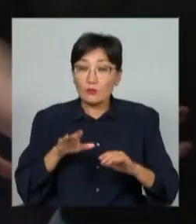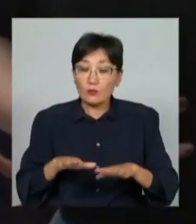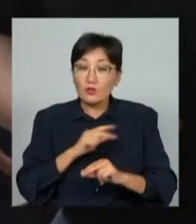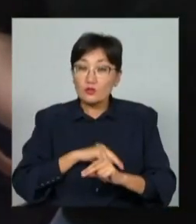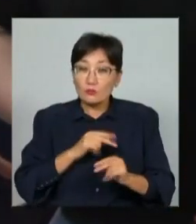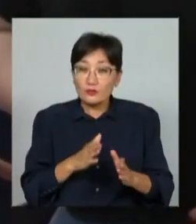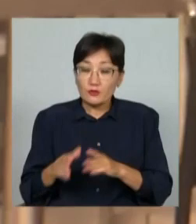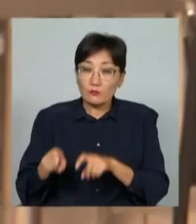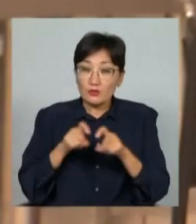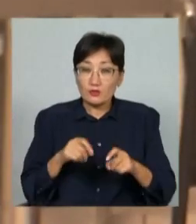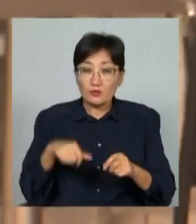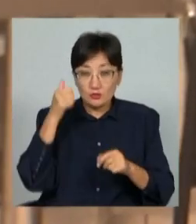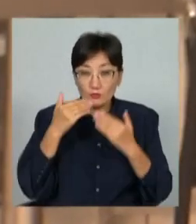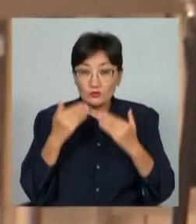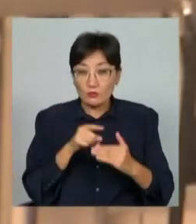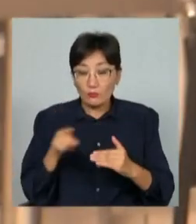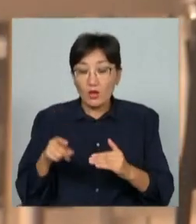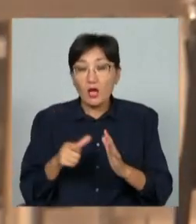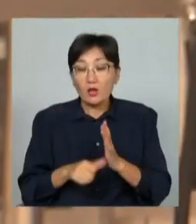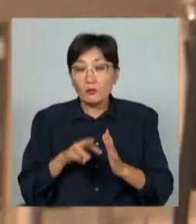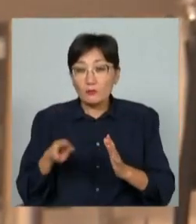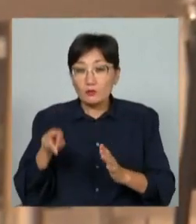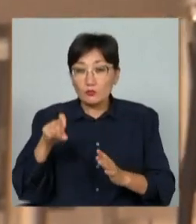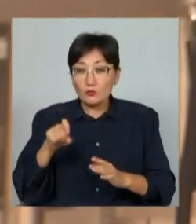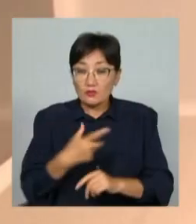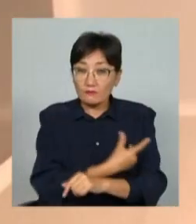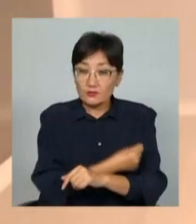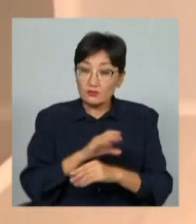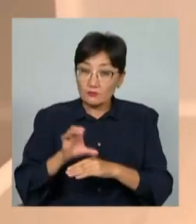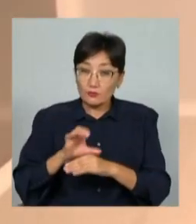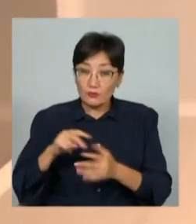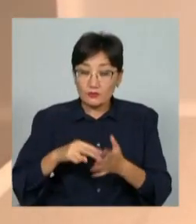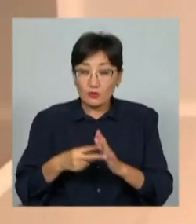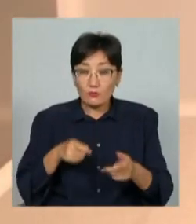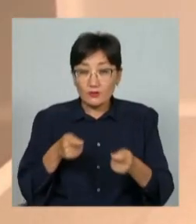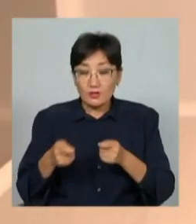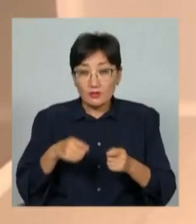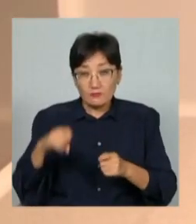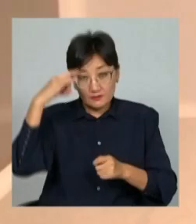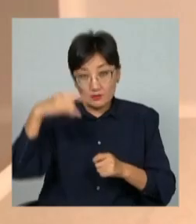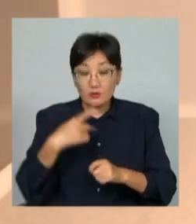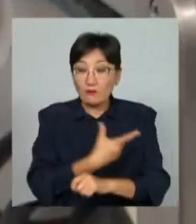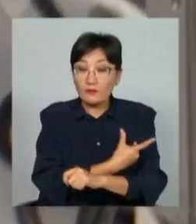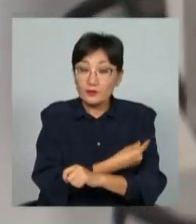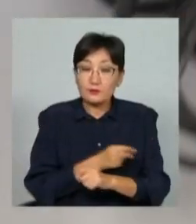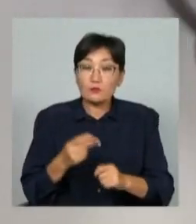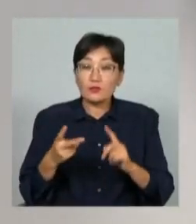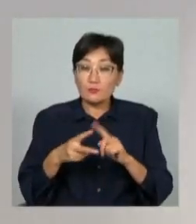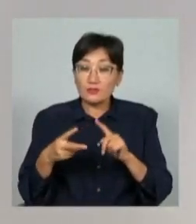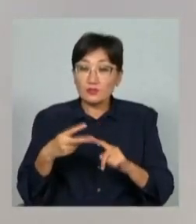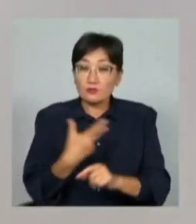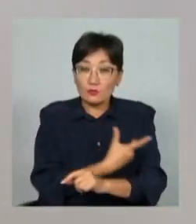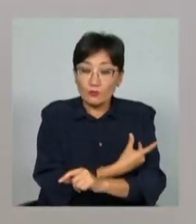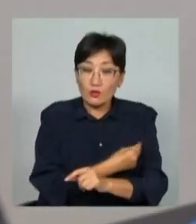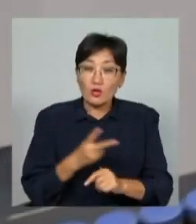режиміне көшіп, жыл соңына дейін 60 миллион доза вакцина шығаруды көздеп отыр. Институт басшысы елде Казвак вакцинасының екі бірдей